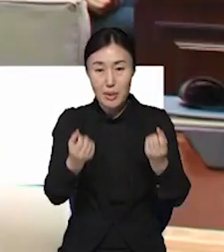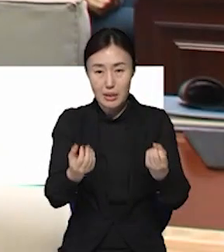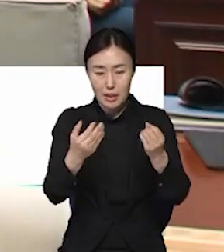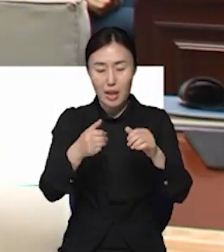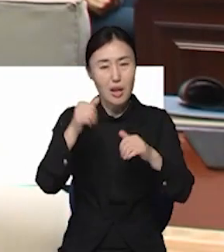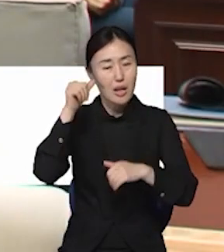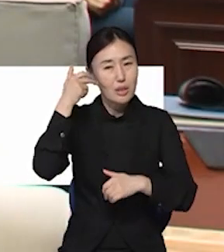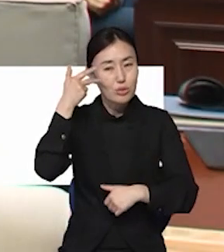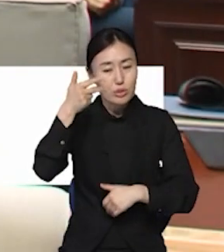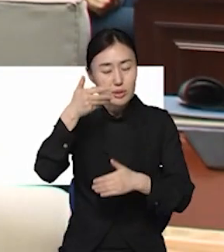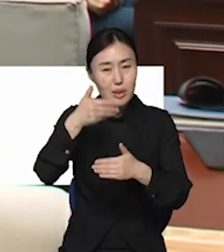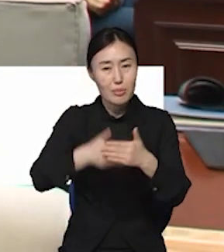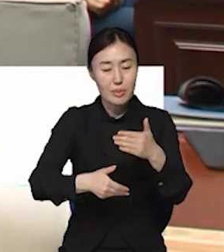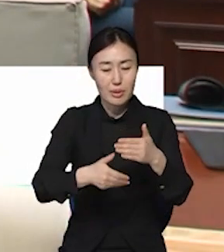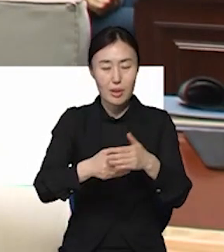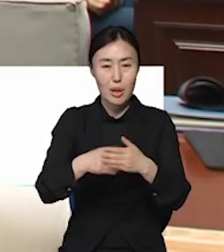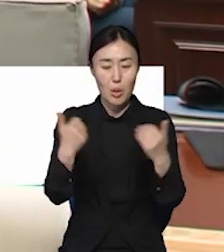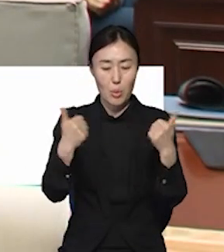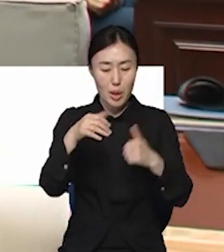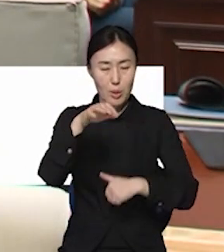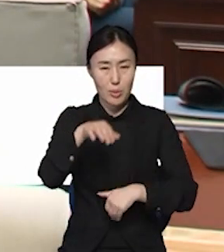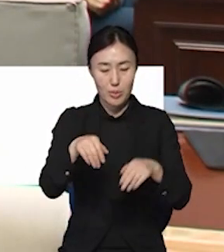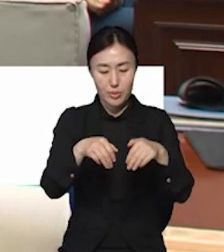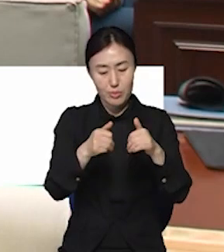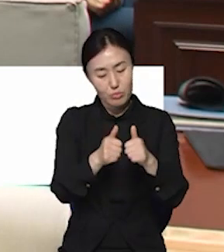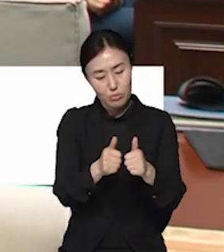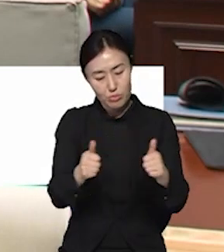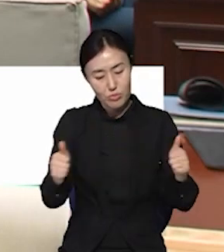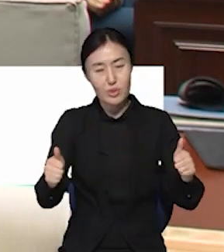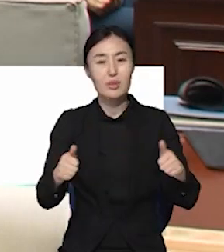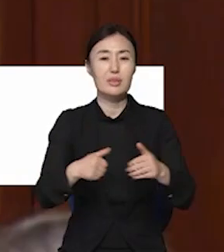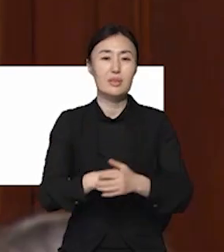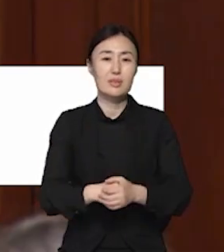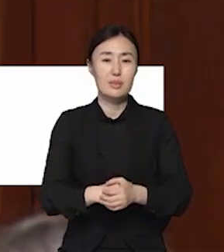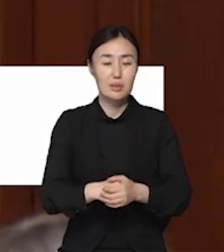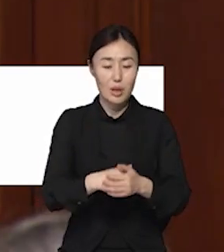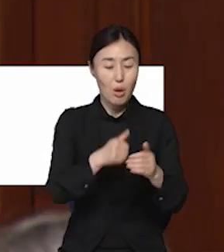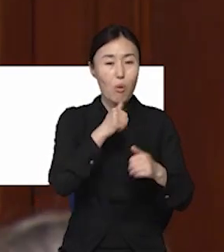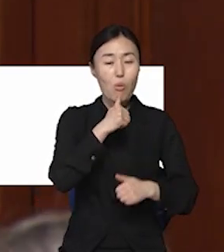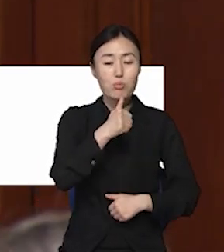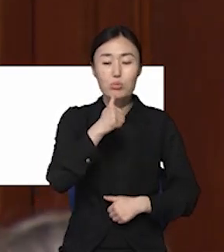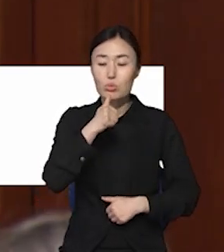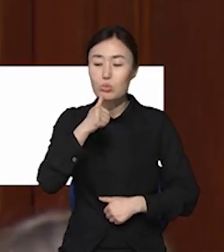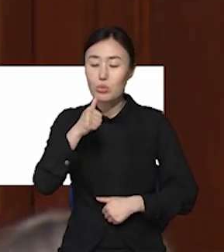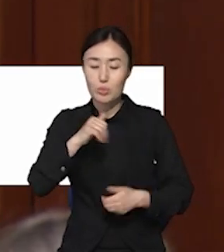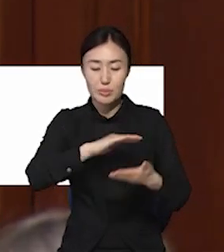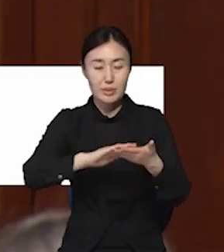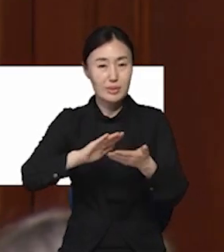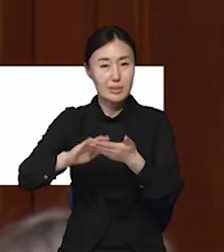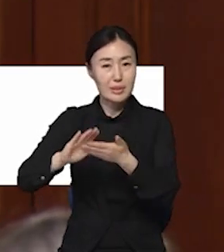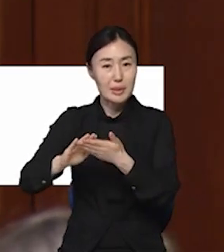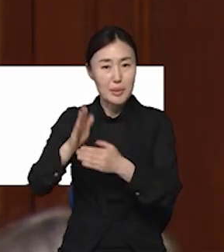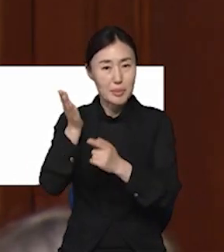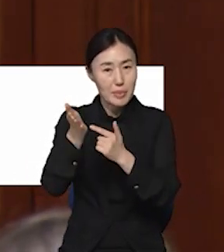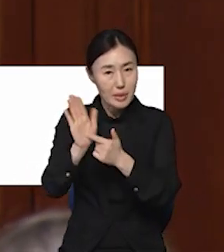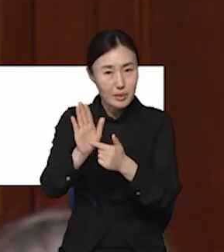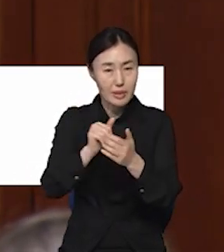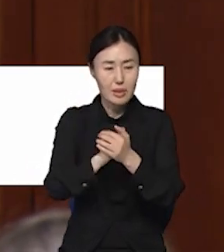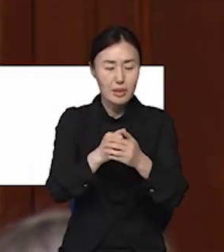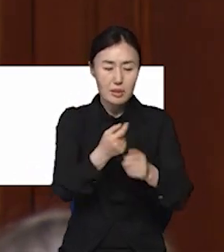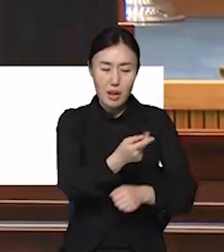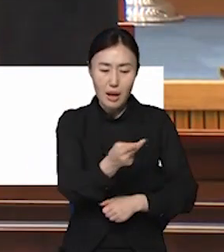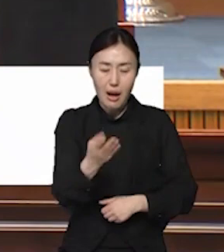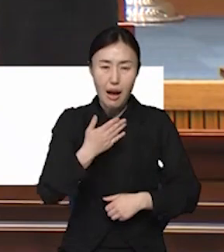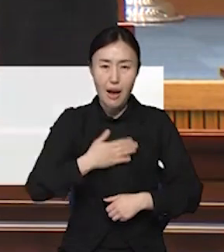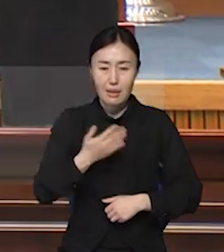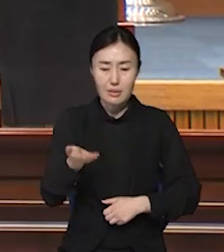날 본회의장 연단에 나란히 섰습니다. 릴레이 5분 발언을 이어간 이들은 그동안 다수가 알고 있지만 아무도